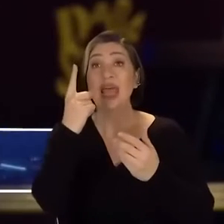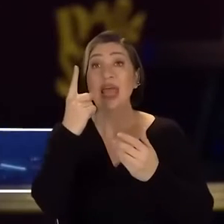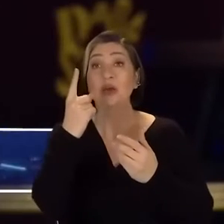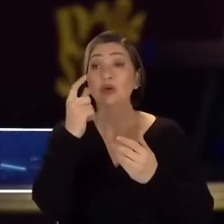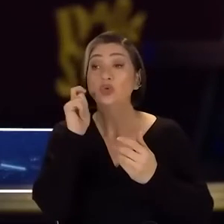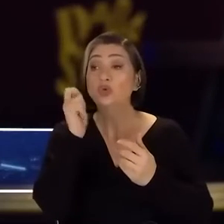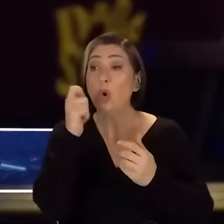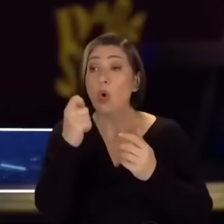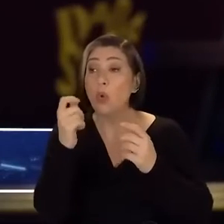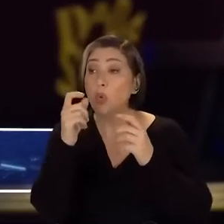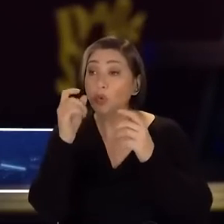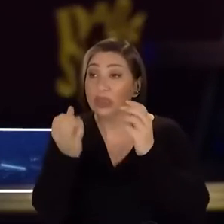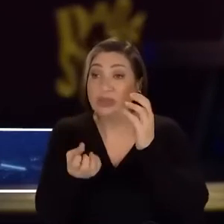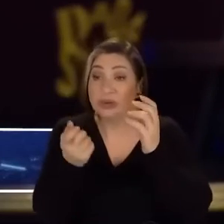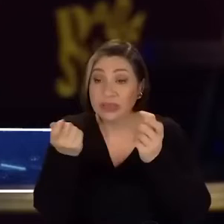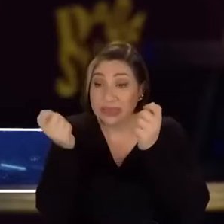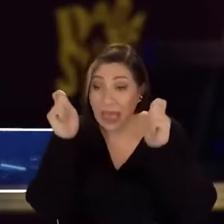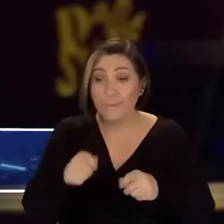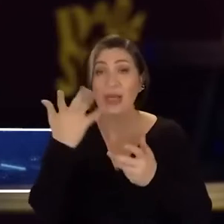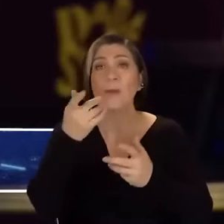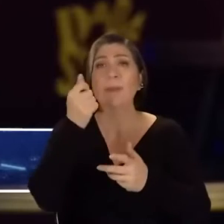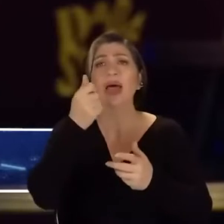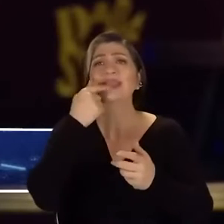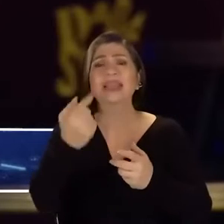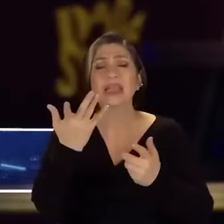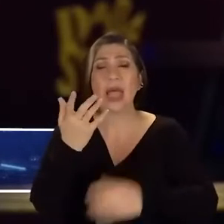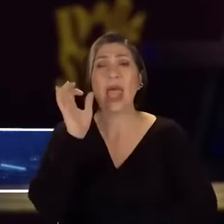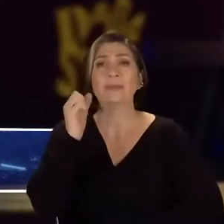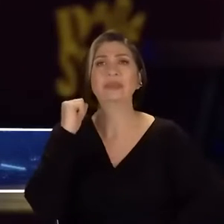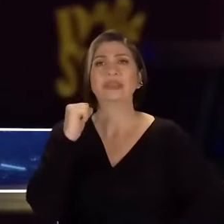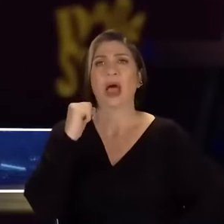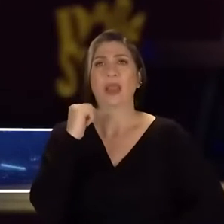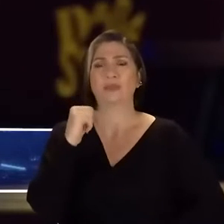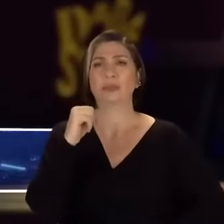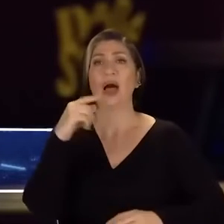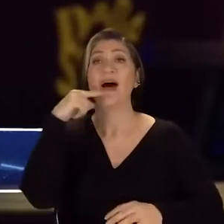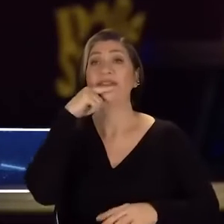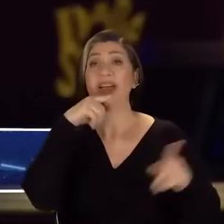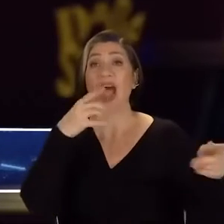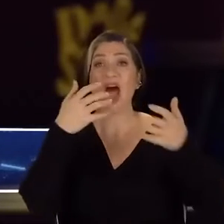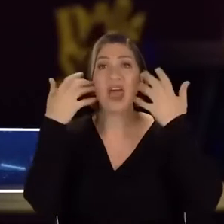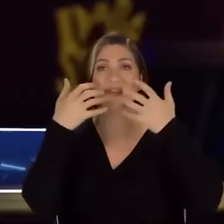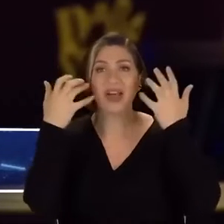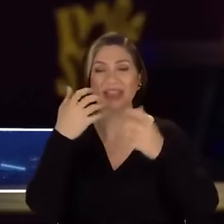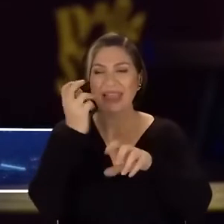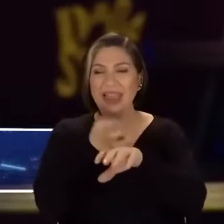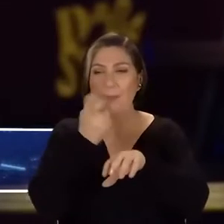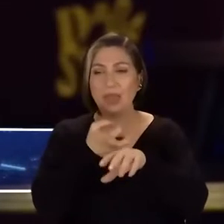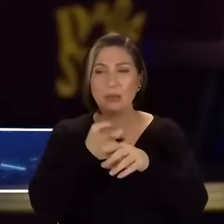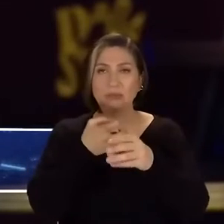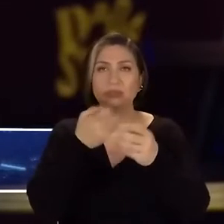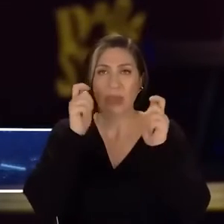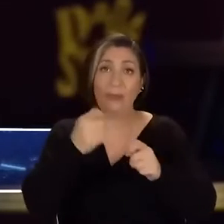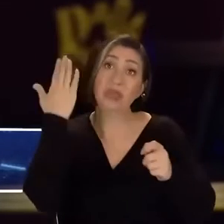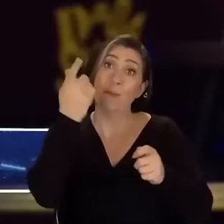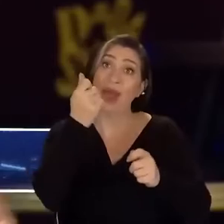zor üretiliyor olması lazım. Yani para dediğiniz şey tarih boyunca hep sağlam varlıklar olmuş. Örneğin Afrika'da hayvan kemikleri kullanılmış ama